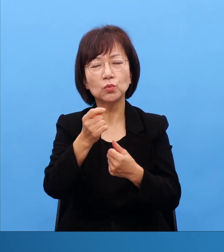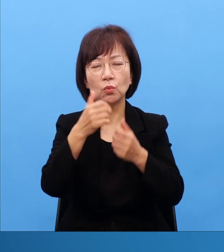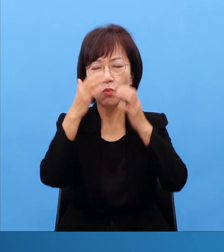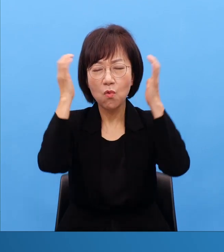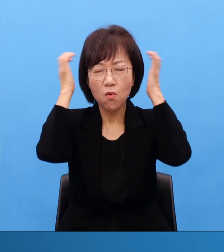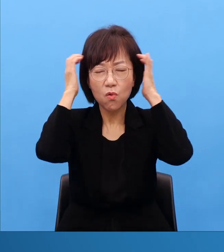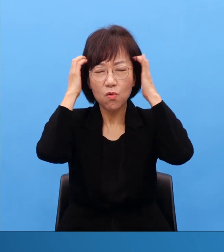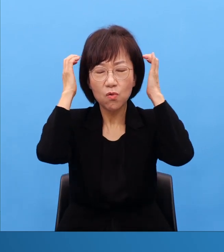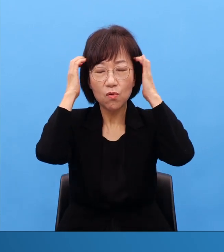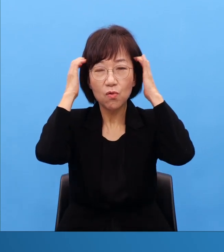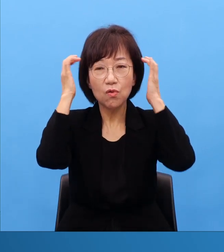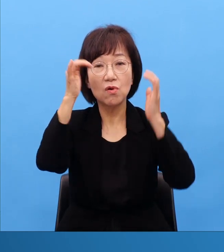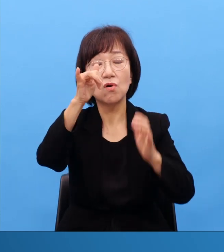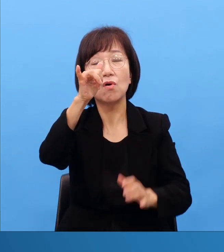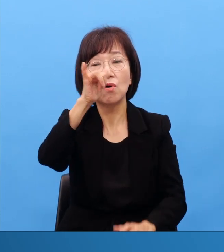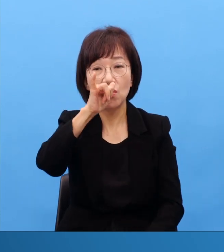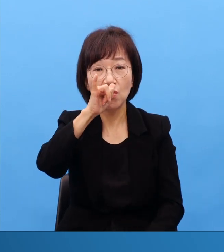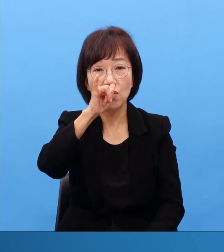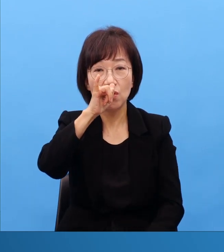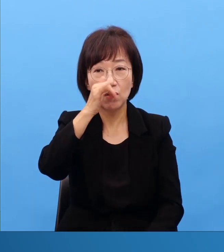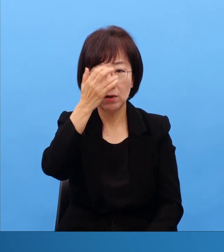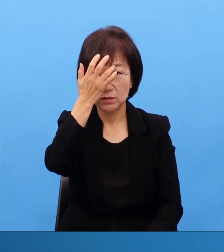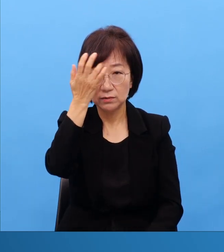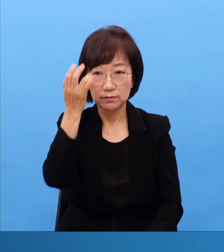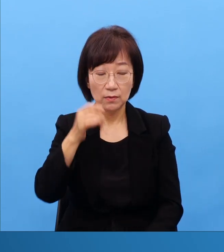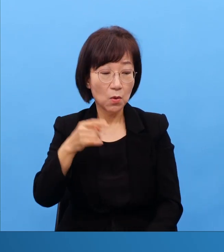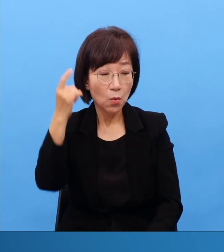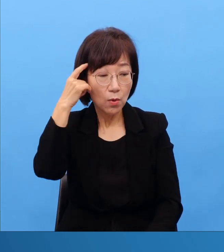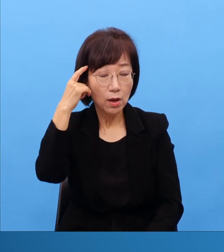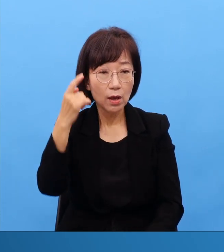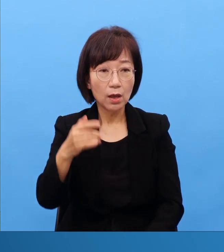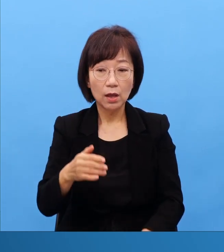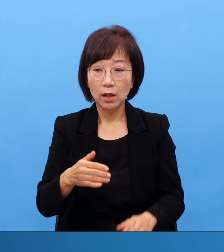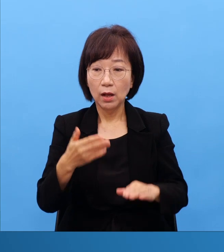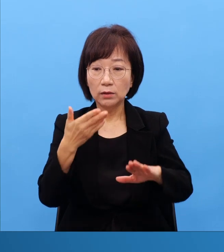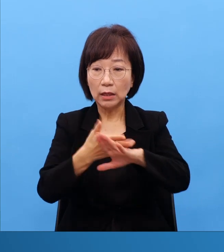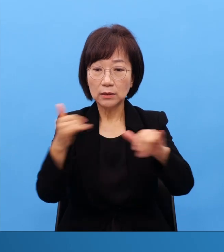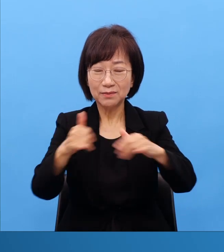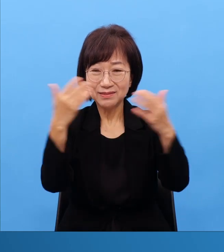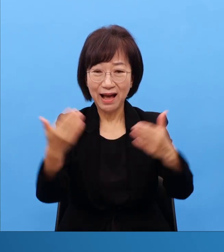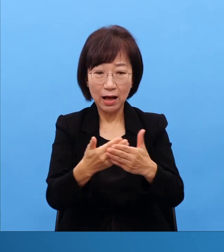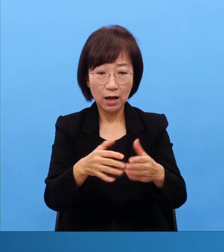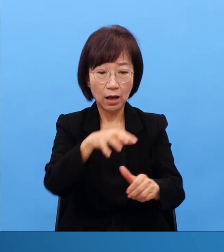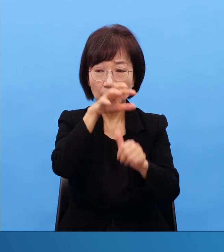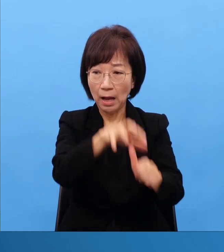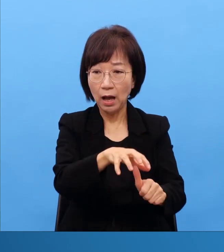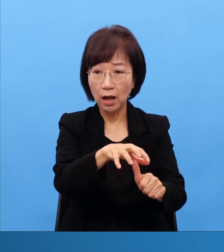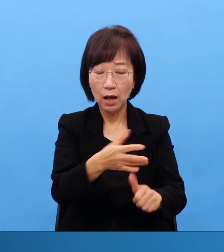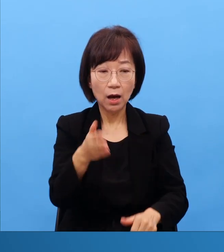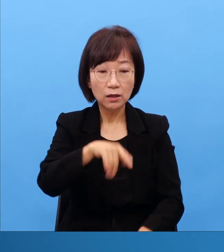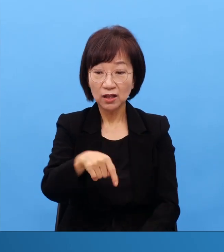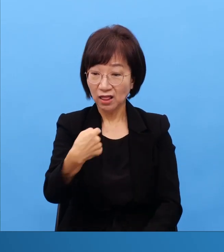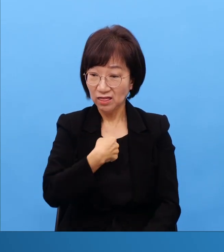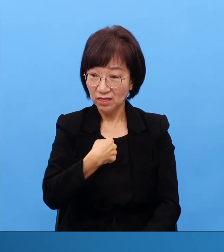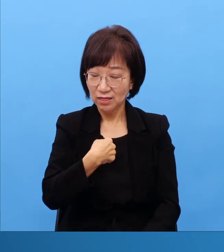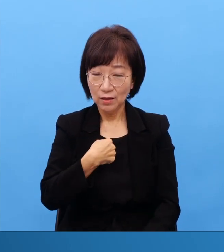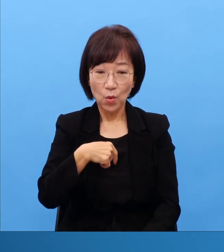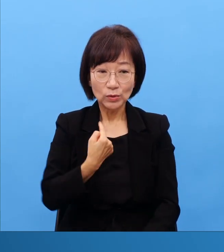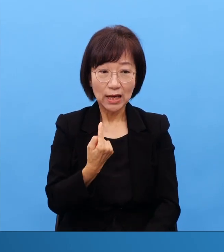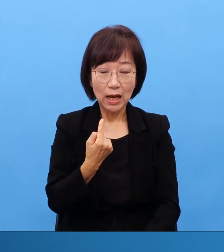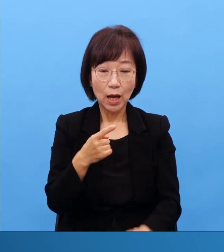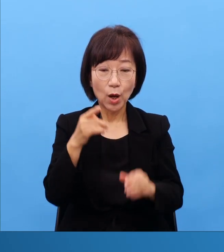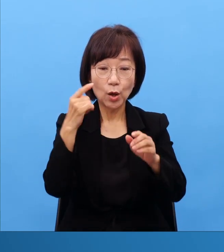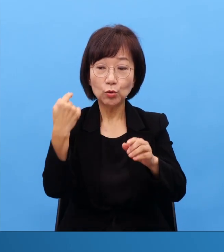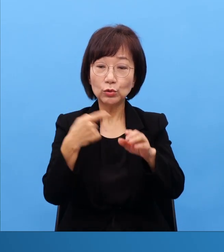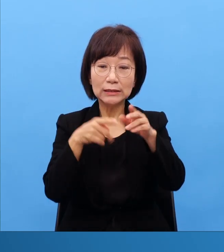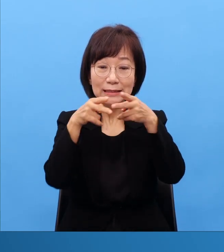that. 다 갇혀 있었는데 어째서 당신만 뒷문으로 나갔냐? Because they were asking, everybody else was engulfed in the